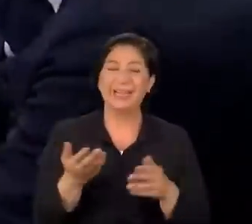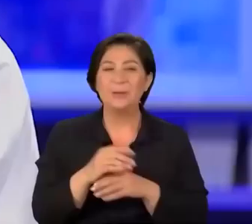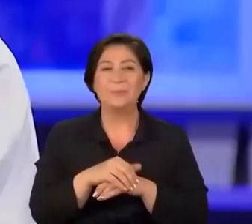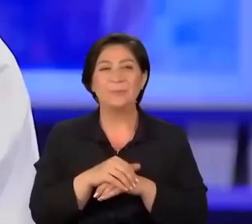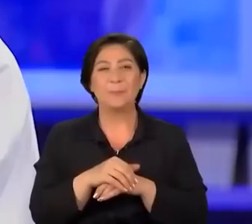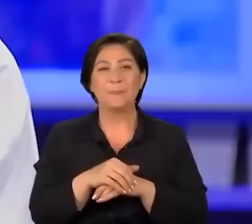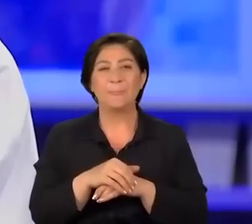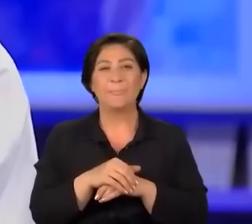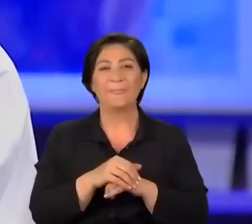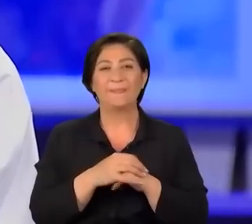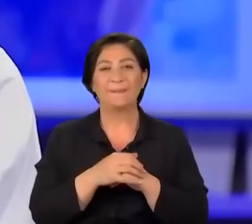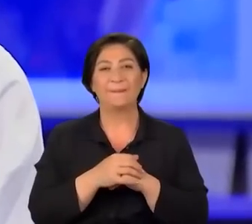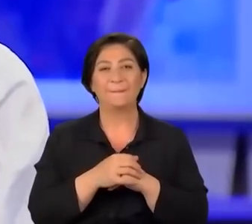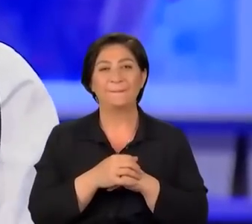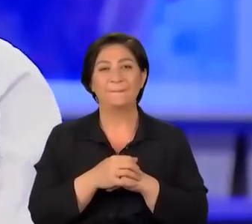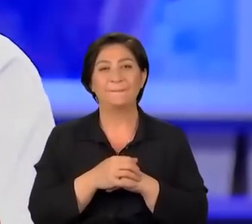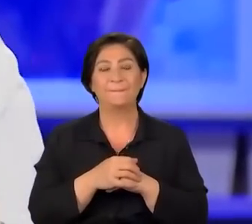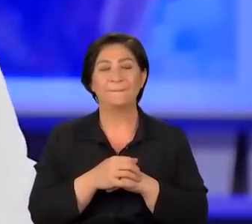Aslında tabii ki